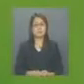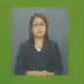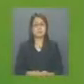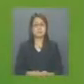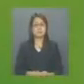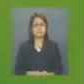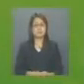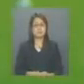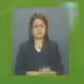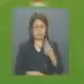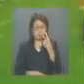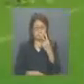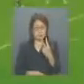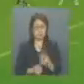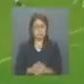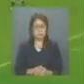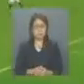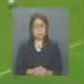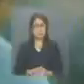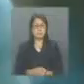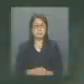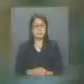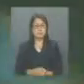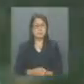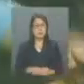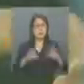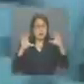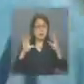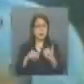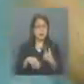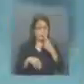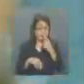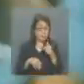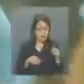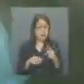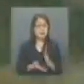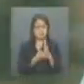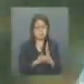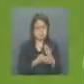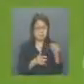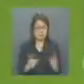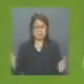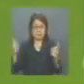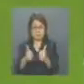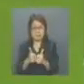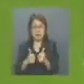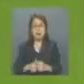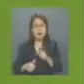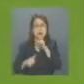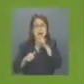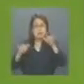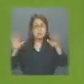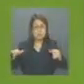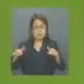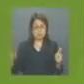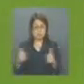มาดูความพร้อมของอีกคู่นะคะแมนเชสเตอร์ซิตี้จะเปิดบ้านเจอกับหงแดงลิเวอร์พูลค่ะโดยทั้งคู่เพิ่งเจอกันในเกมพรีเมียร์ลีกเมื่อช่วงปี